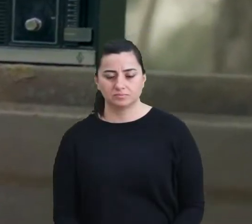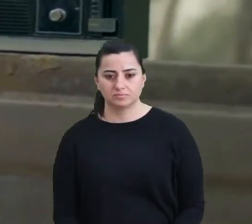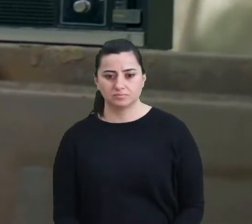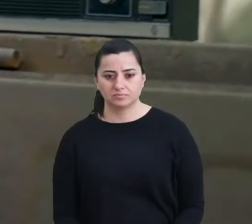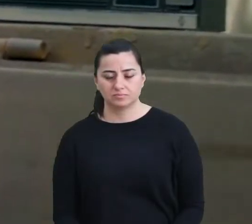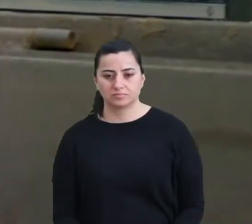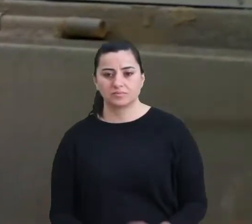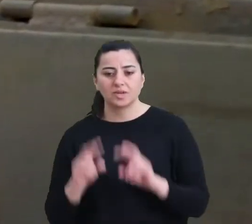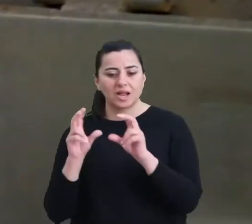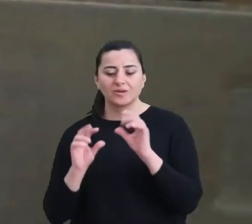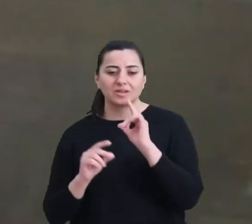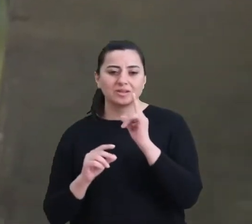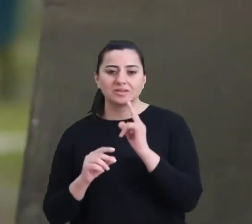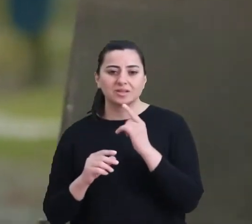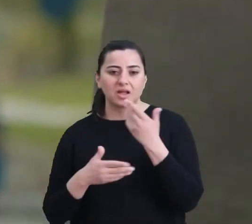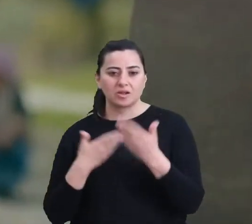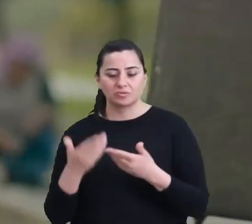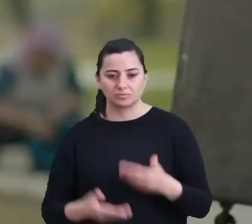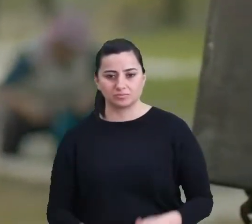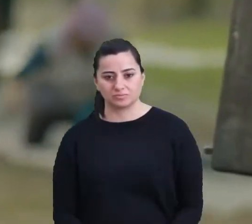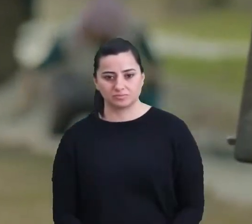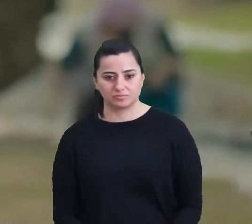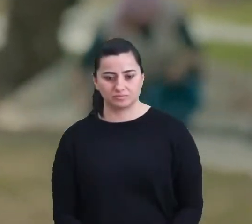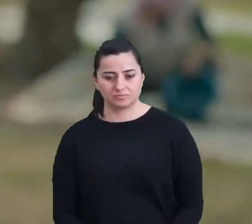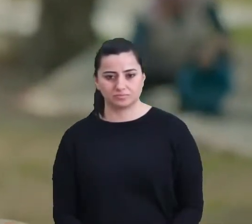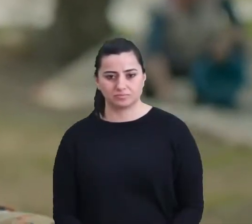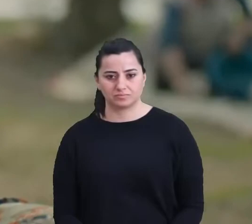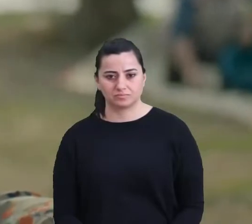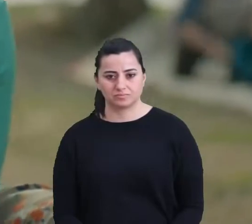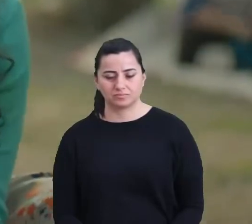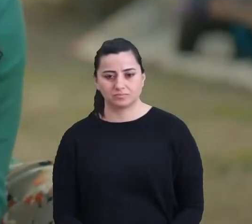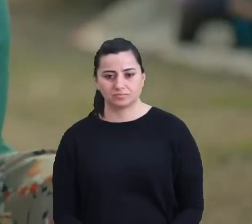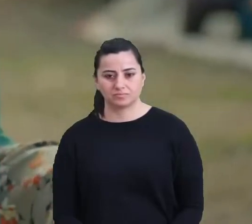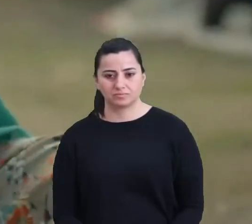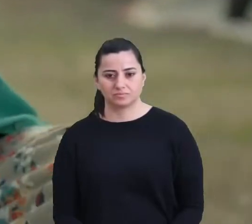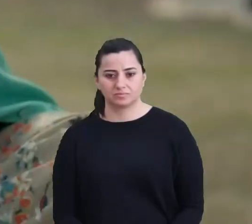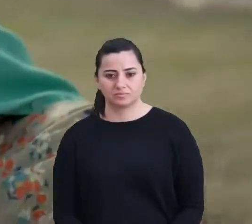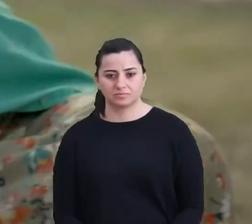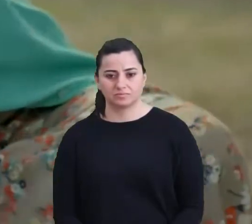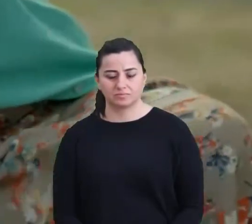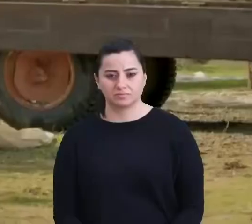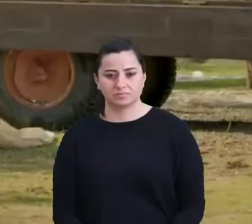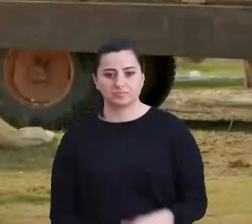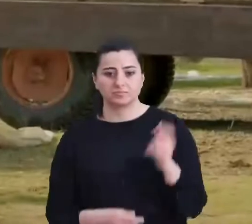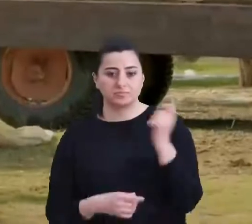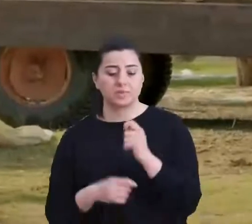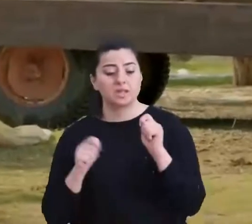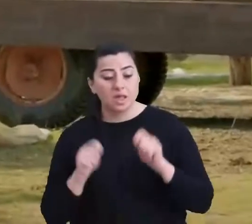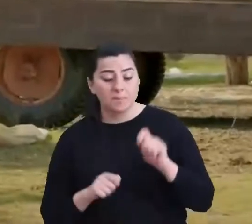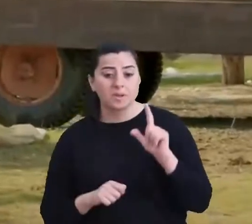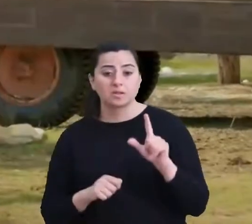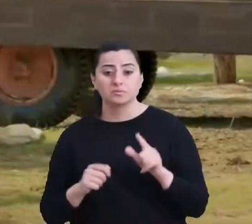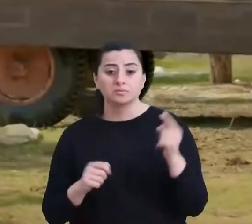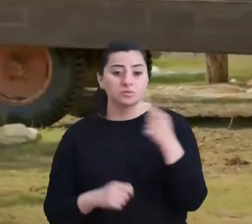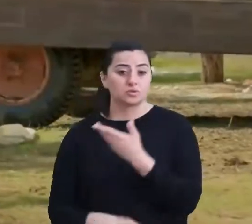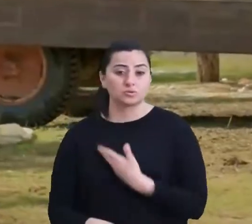Hayır Sebastian Rodriguez. Yapamayacağım. Carlos'un duygularıyla oynayamıyorum. Sedef traktörün kenarında yapmam çalışan radyoyu dinlerken